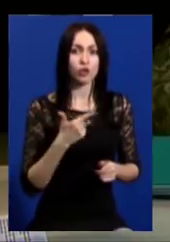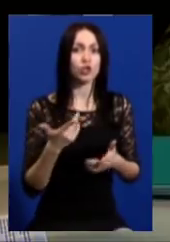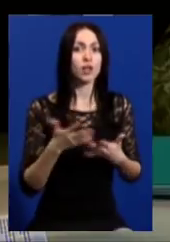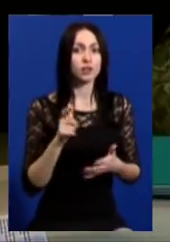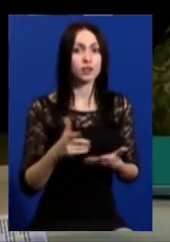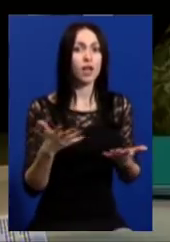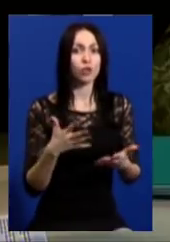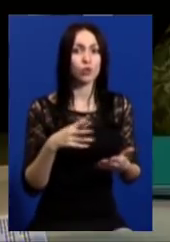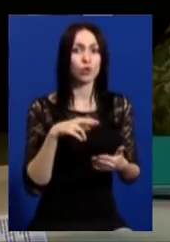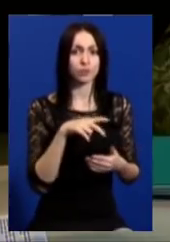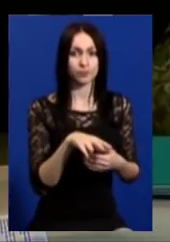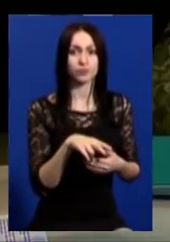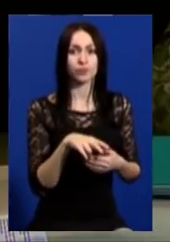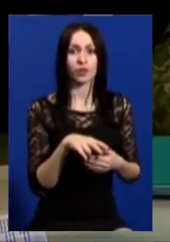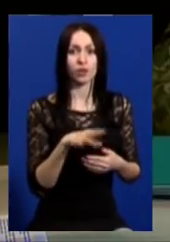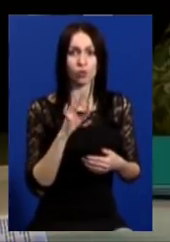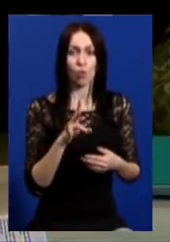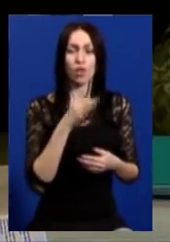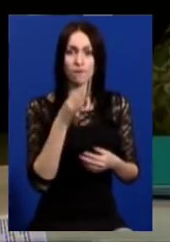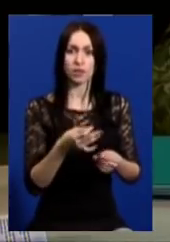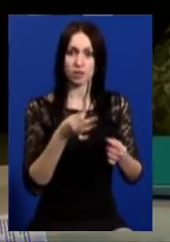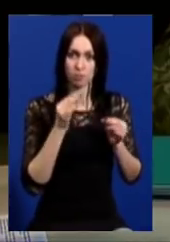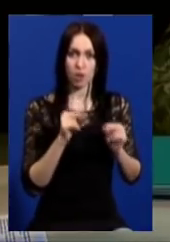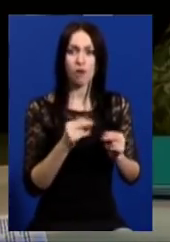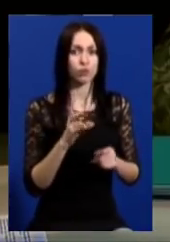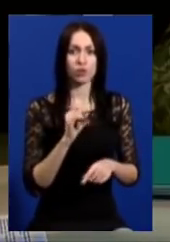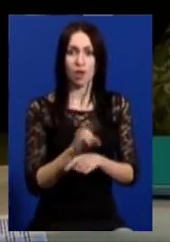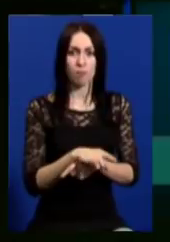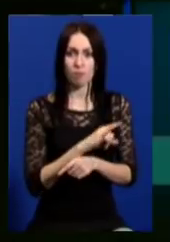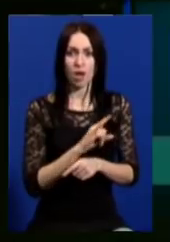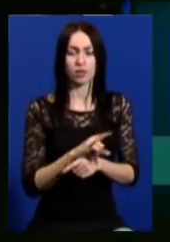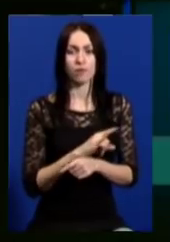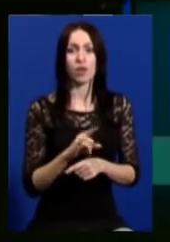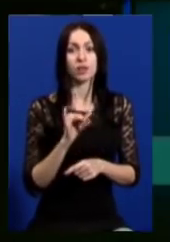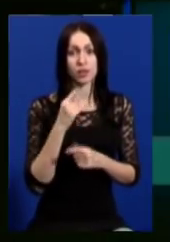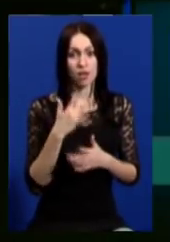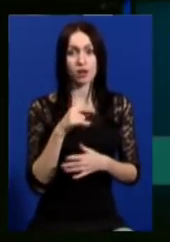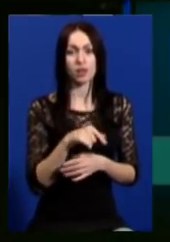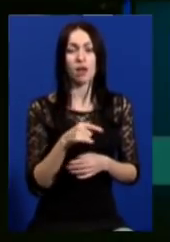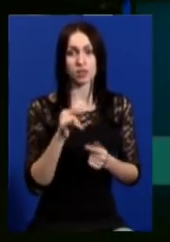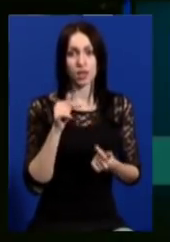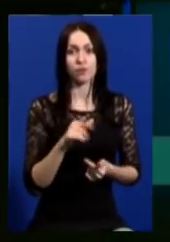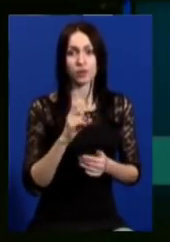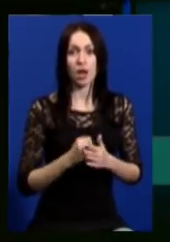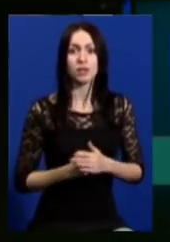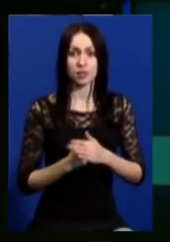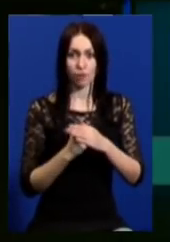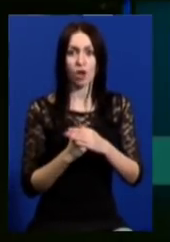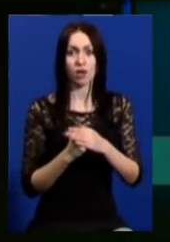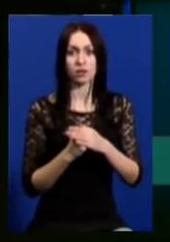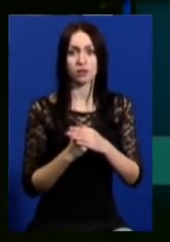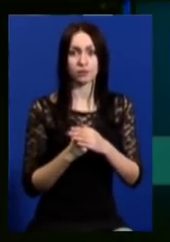котрий слідує, він говорить правду чи не обманює посадових осіб. І тоді, відповідно, на підставі